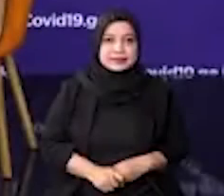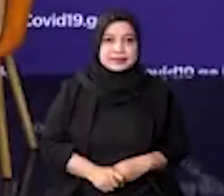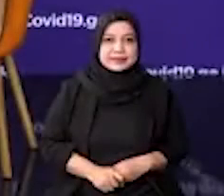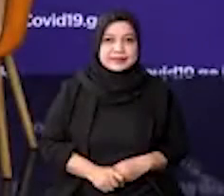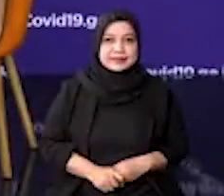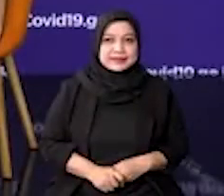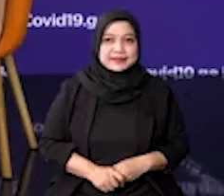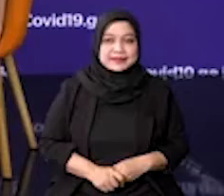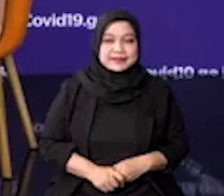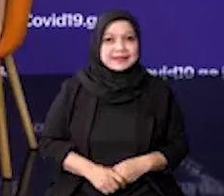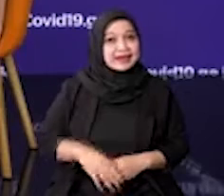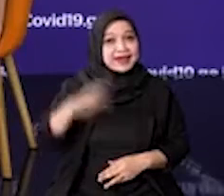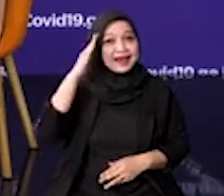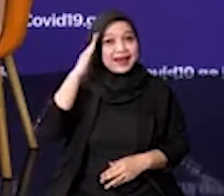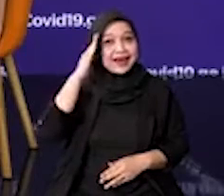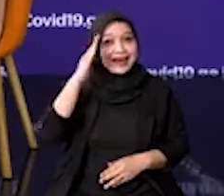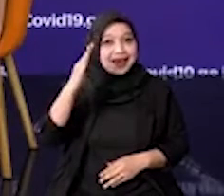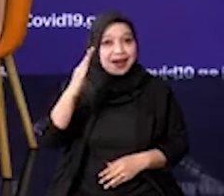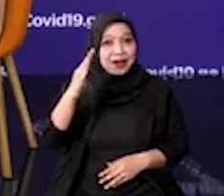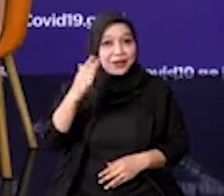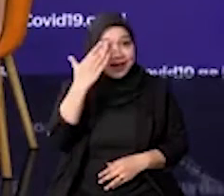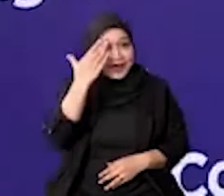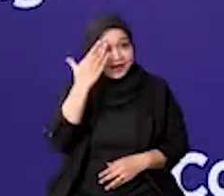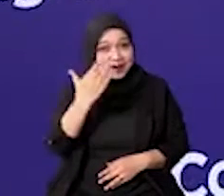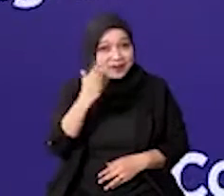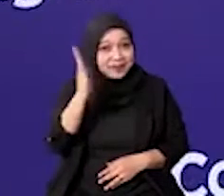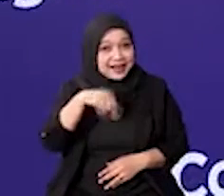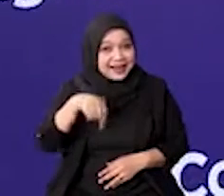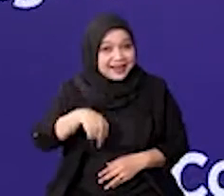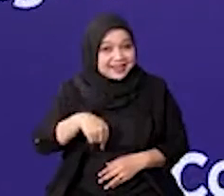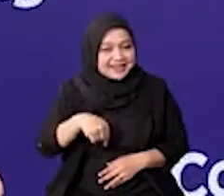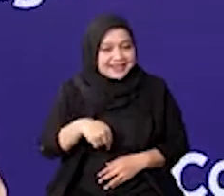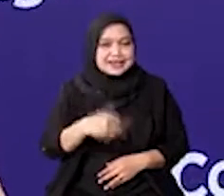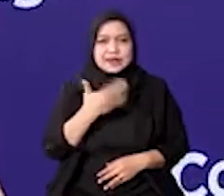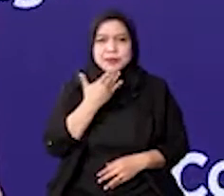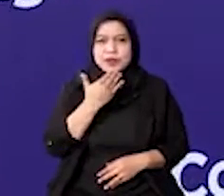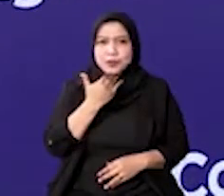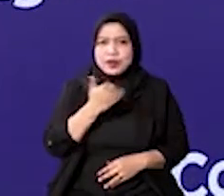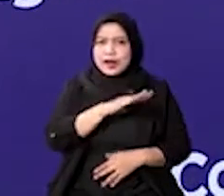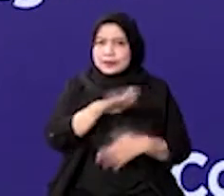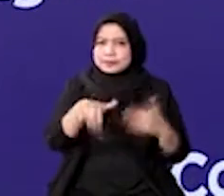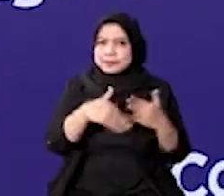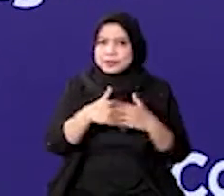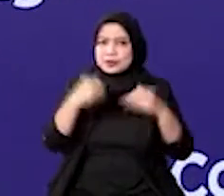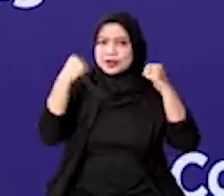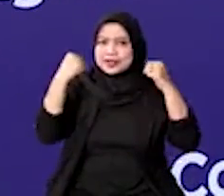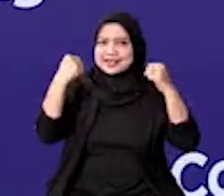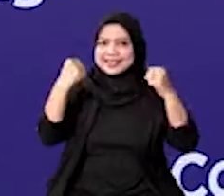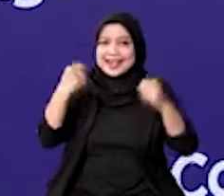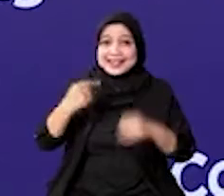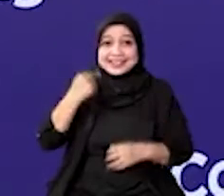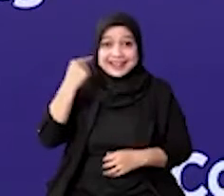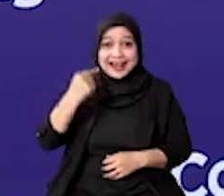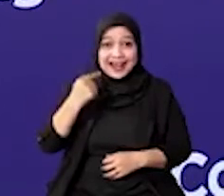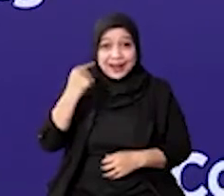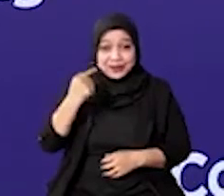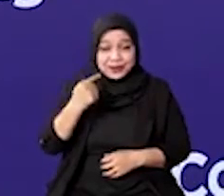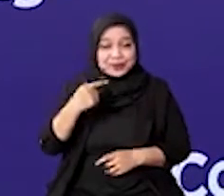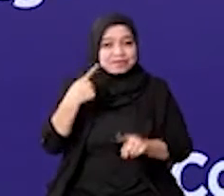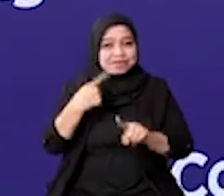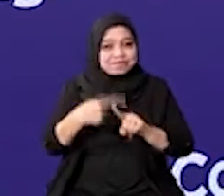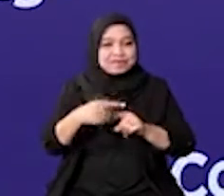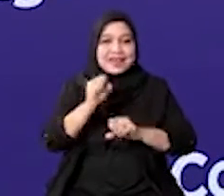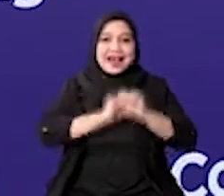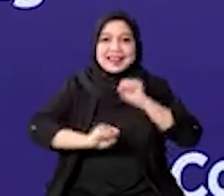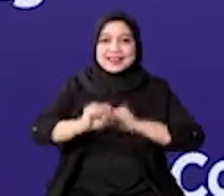Halo pemirsa Bagaimana kabar anda hari ini Semoga selalu sehat ya dan juga tetap bersemangat dalam beraktivitas hari ini